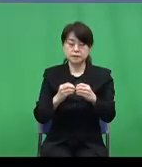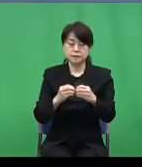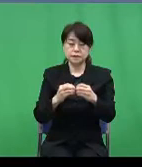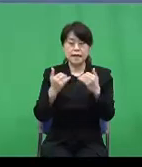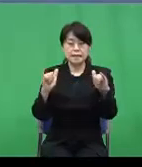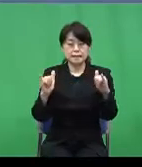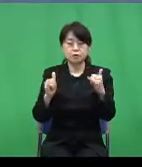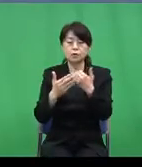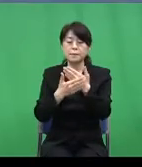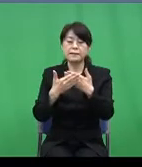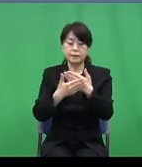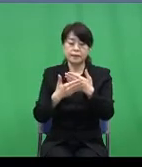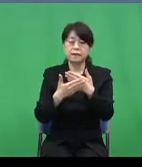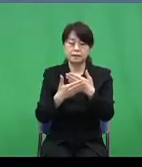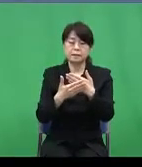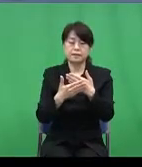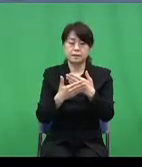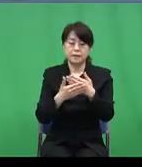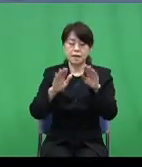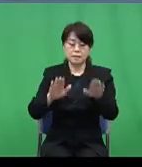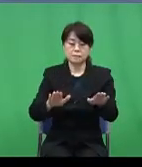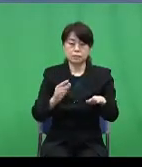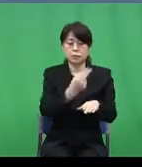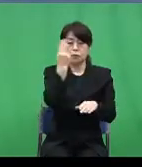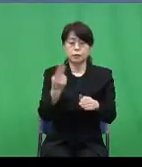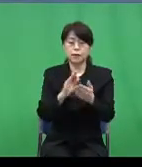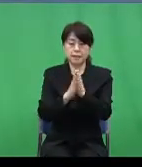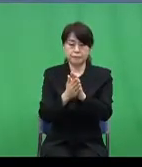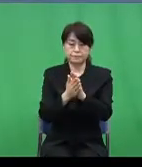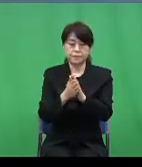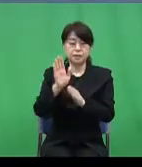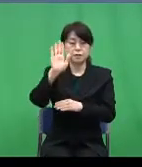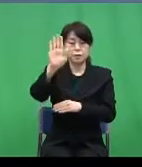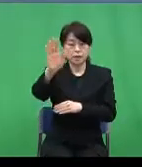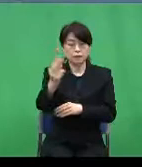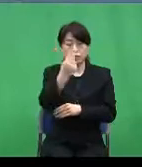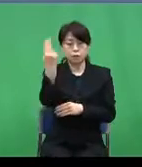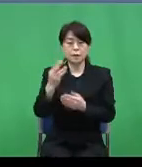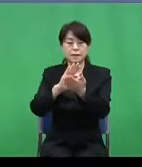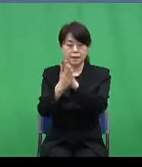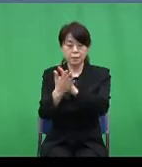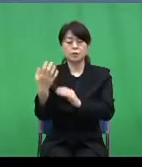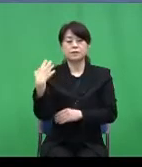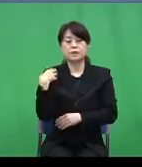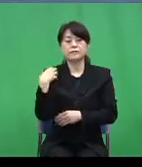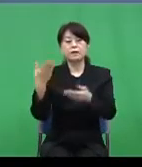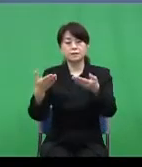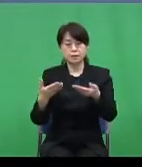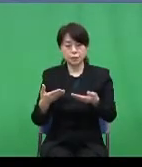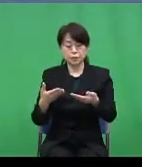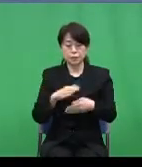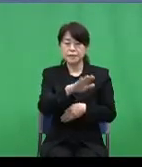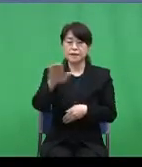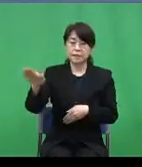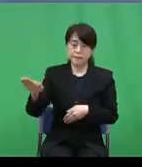でね、まあ、今の富山県、あるいは将来の富山県になっていただく、そういう皆さん